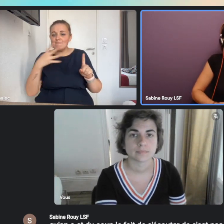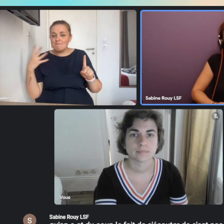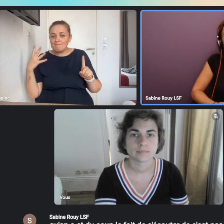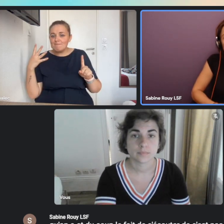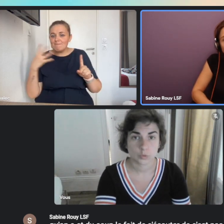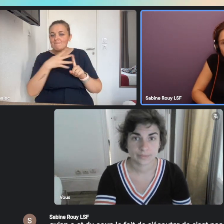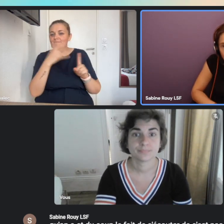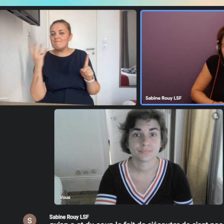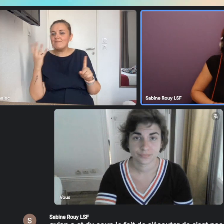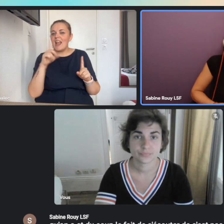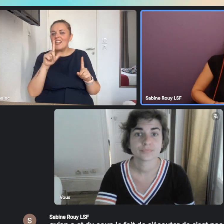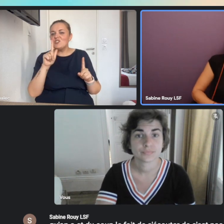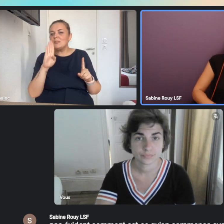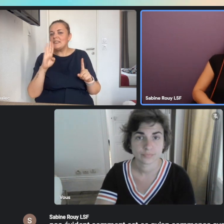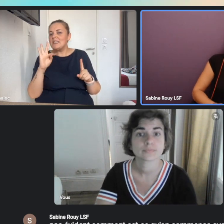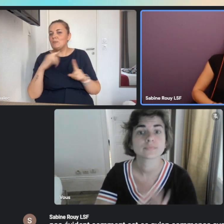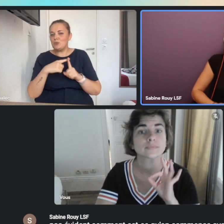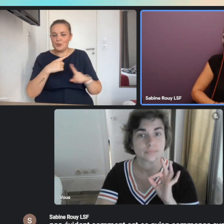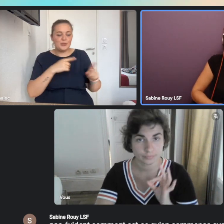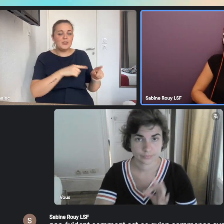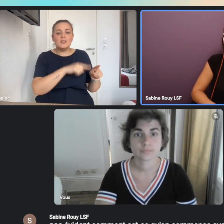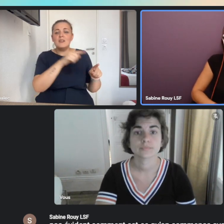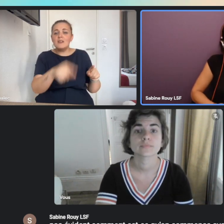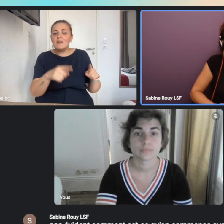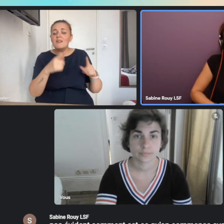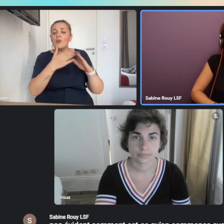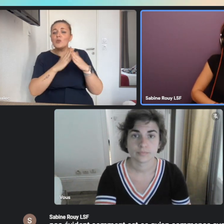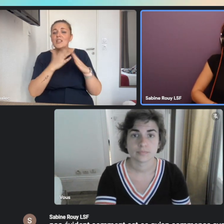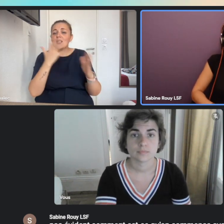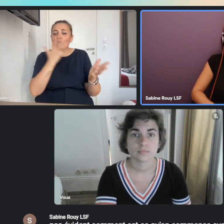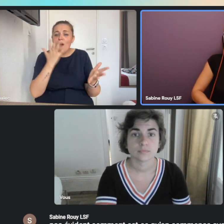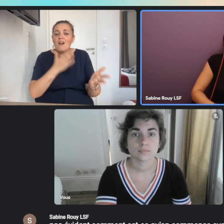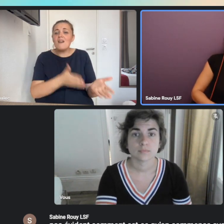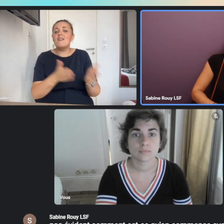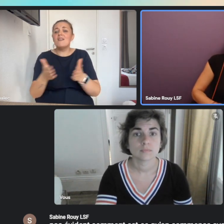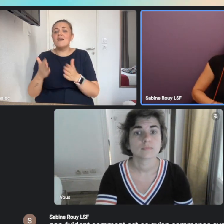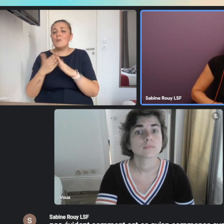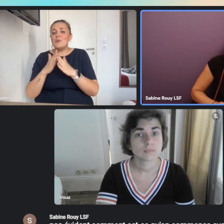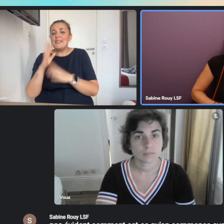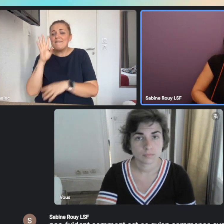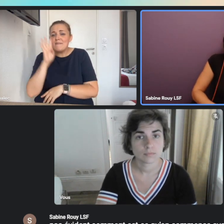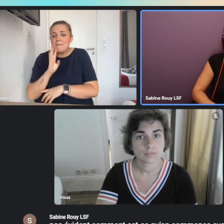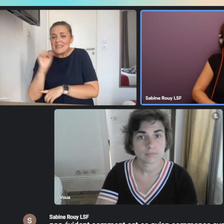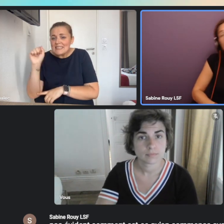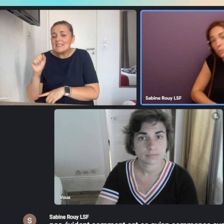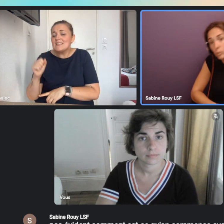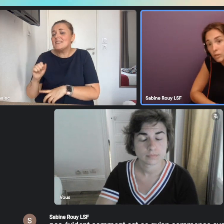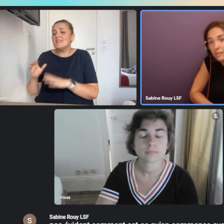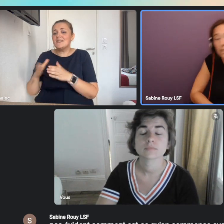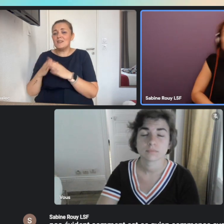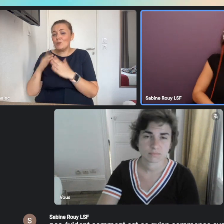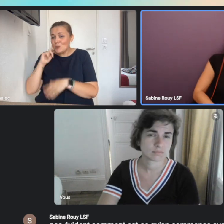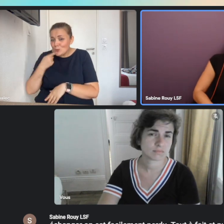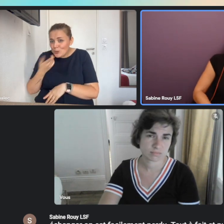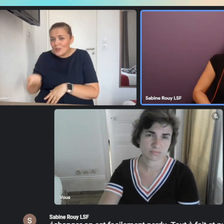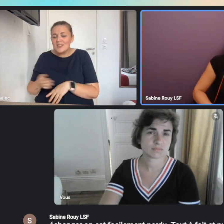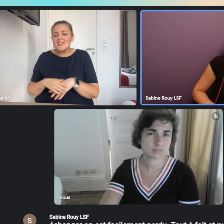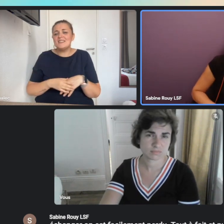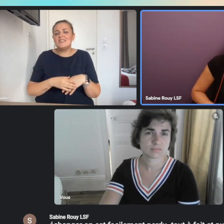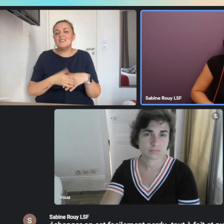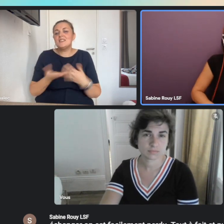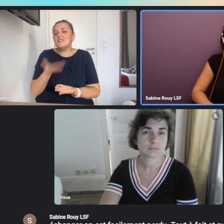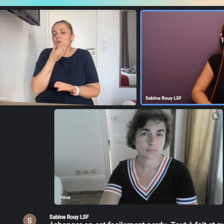par exemple les communautés, LGBT+, les communautés, noires, les communautés féministes,